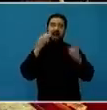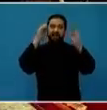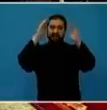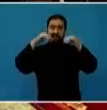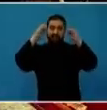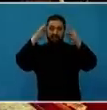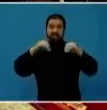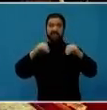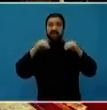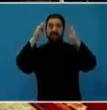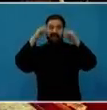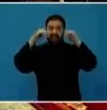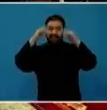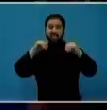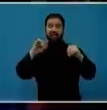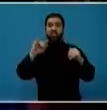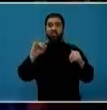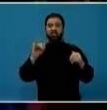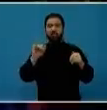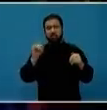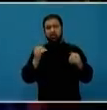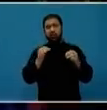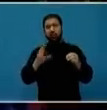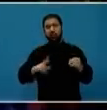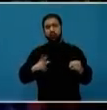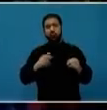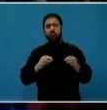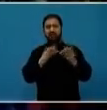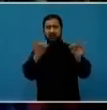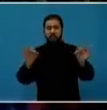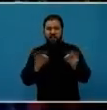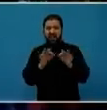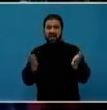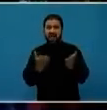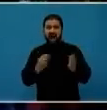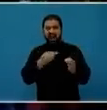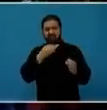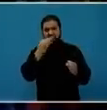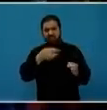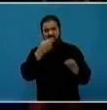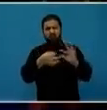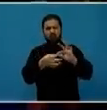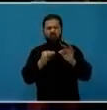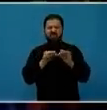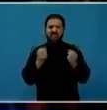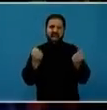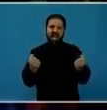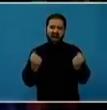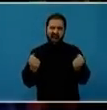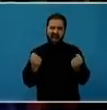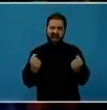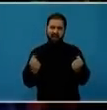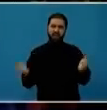Sunt foarte multe case, sunt foarte multe familii în care se rostesc cuvinte de nedorit.